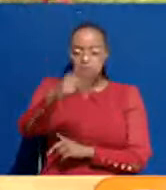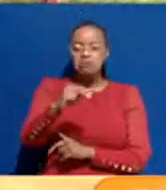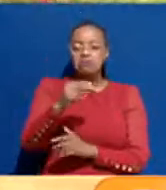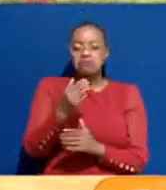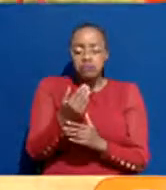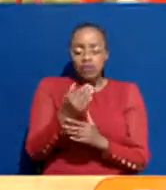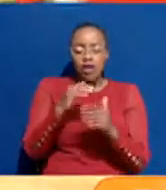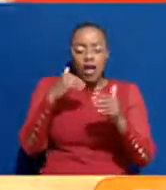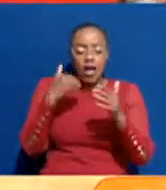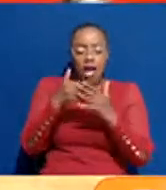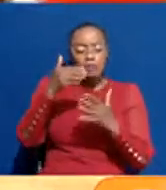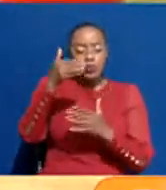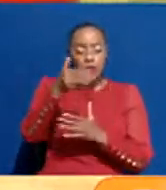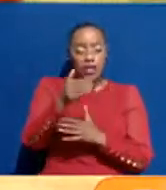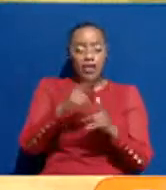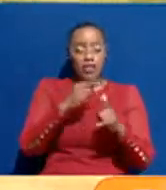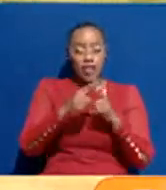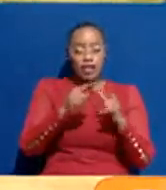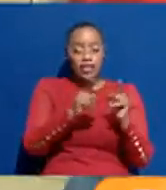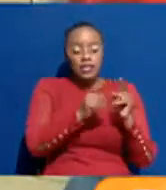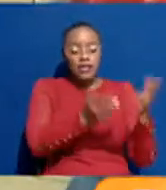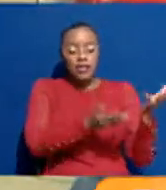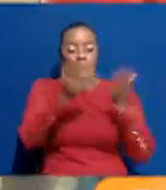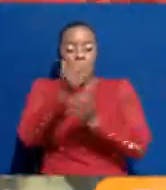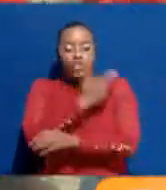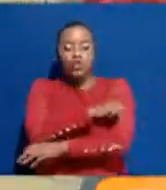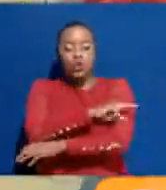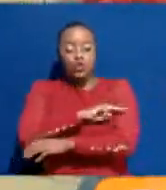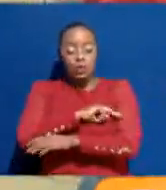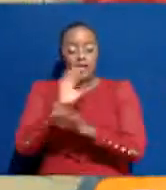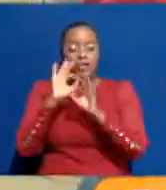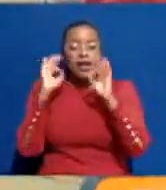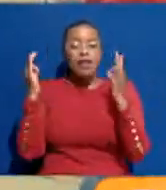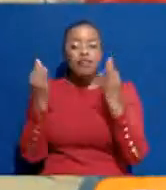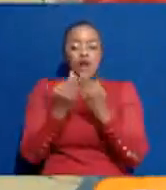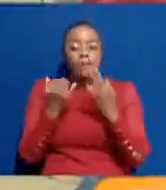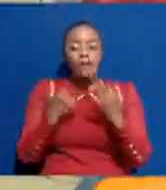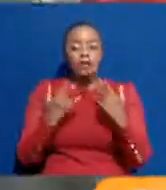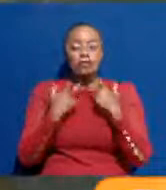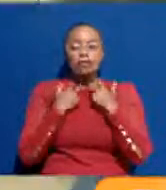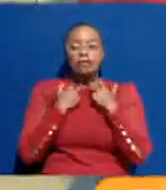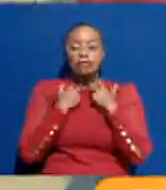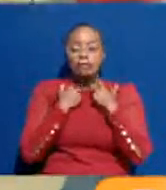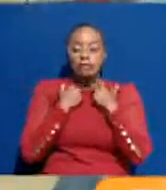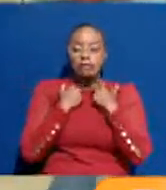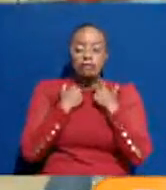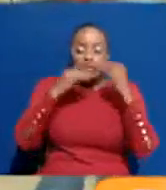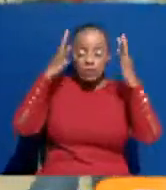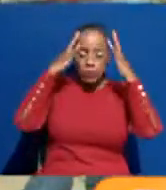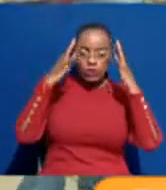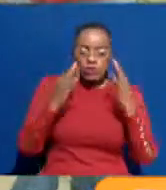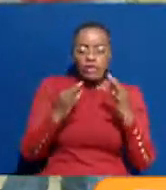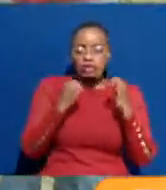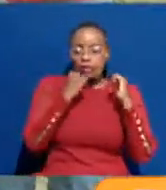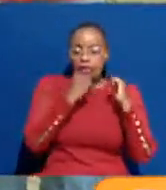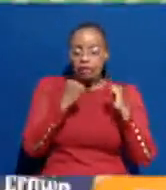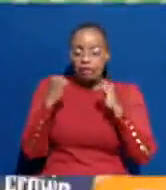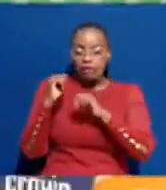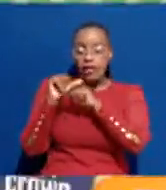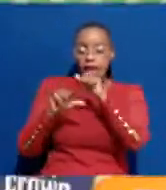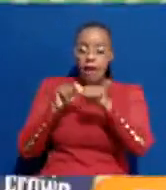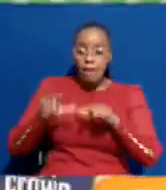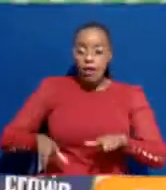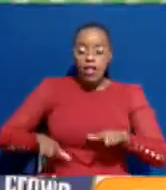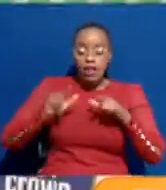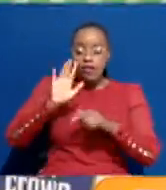akaanguka mpaka chini, and then wakamrush hapa. Familia hii ambayo iko kwenye njia panda ya kufanya maamuzi magumu kuhusu maisha